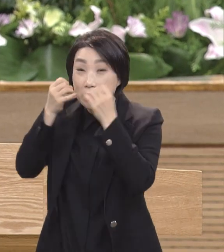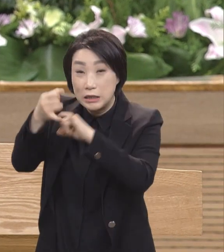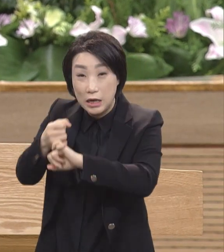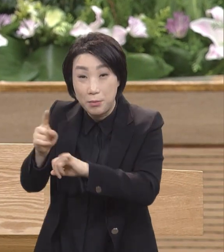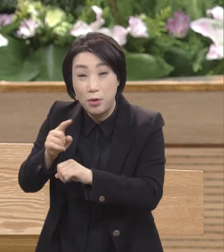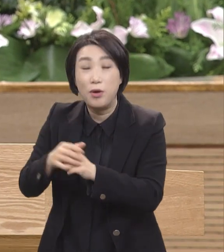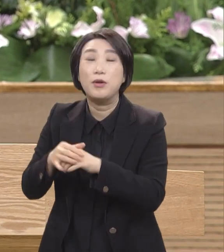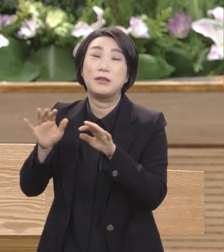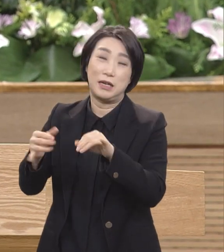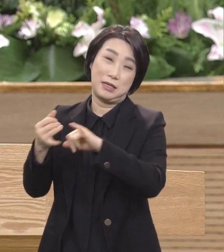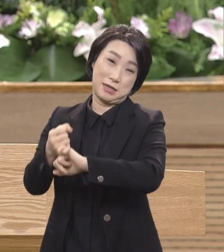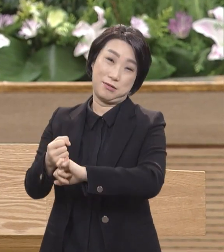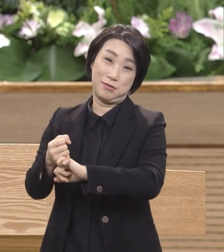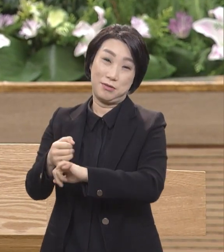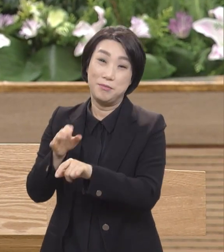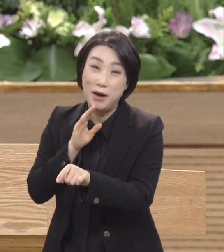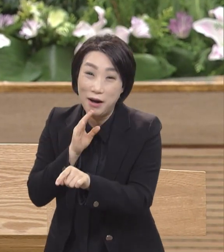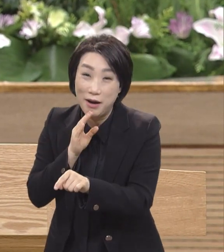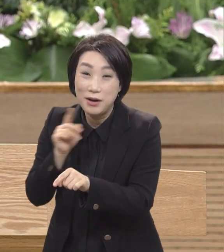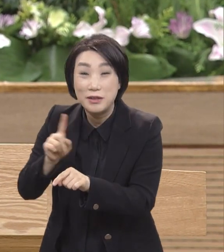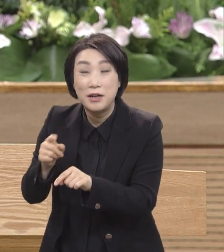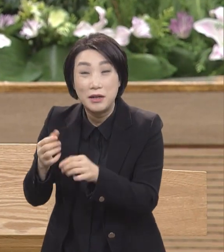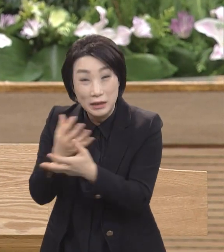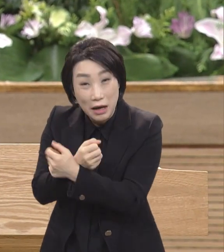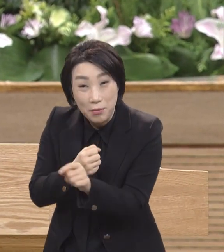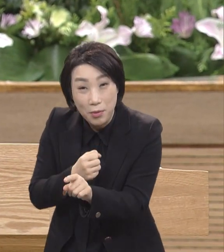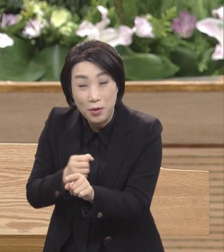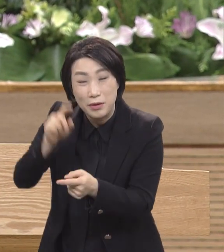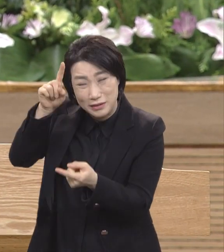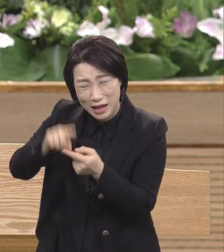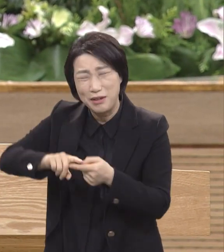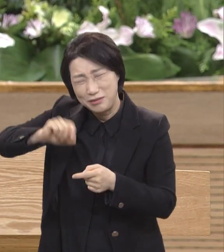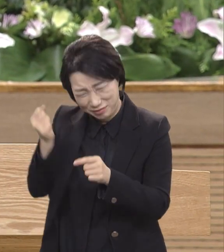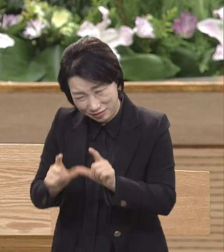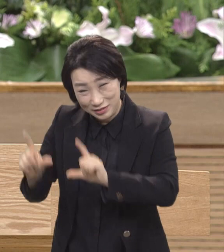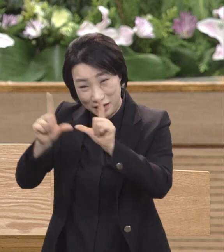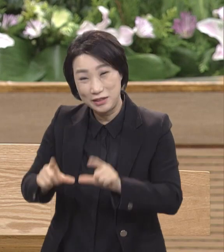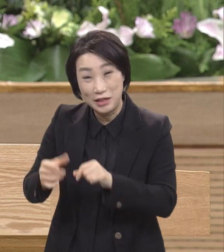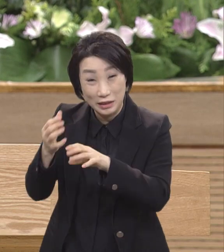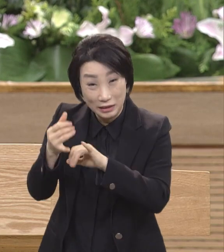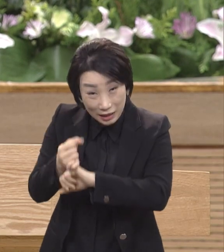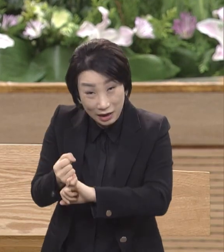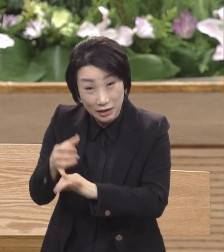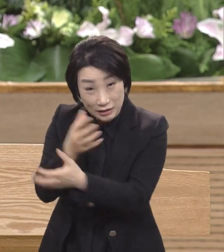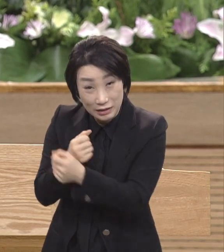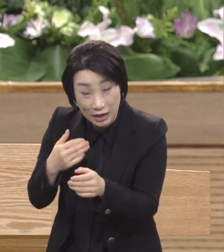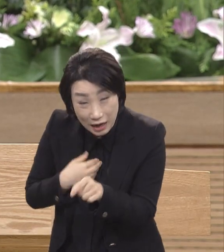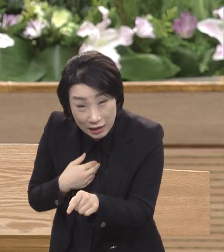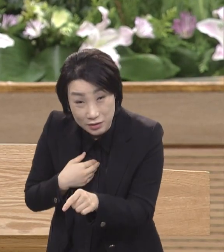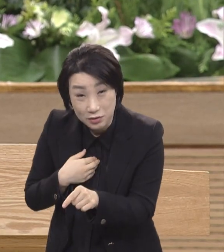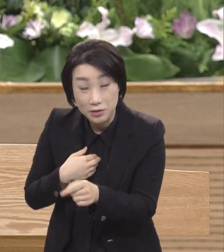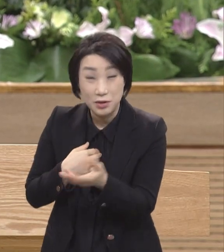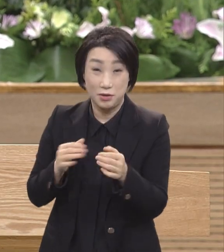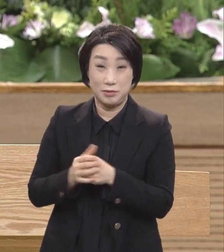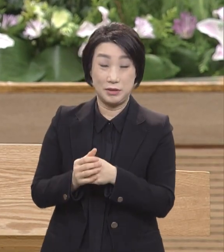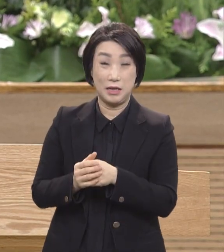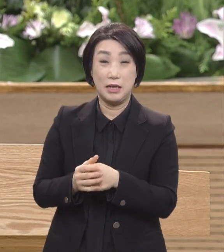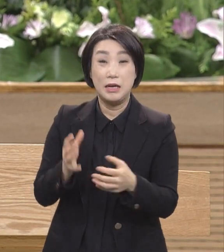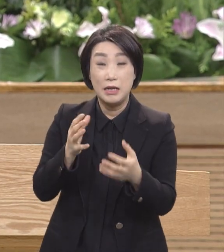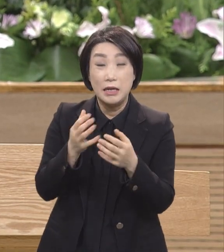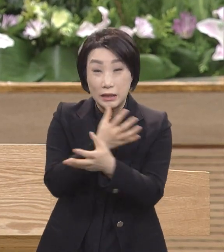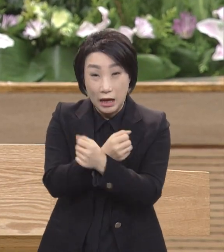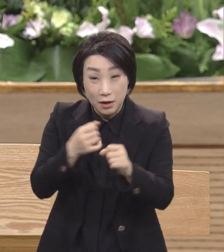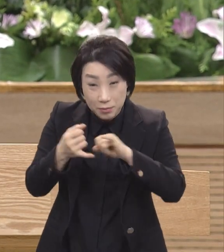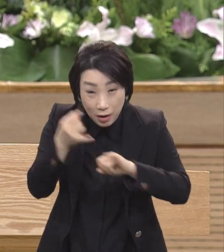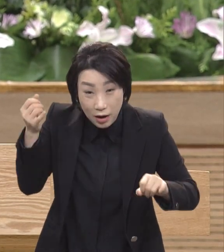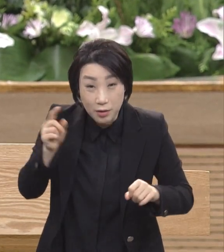했으니 이제 이 계약이 무슨 계약이냐? 이대로 살겠다는 계약이래. 한 번만 계약을 계약 파괴범은